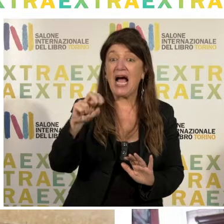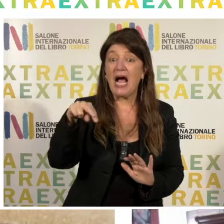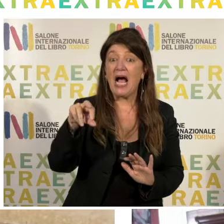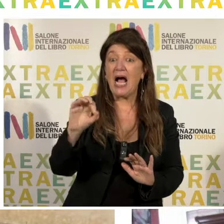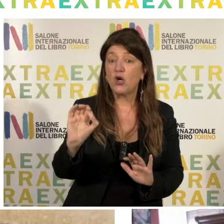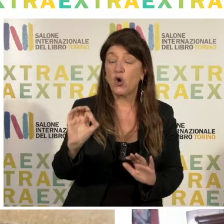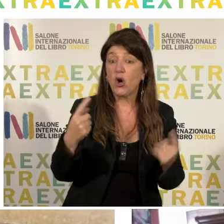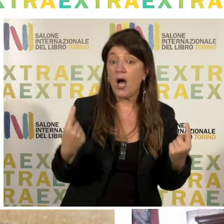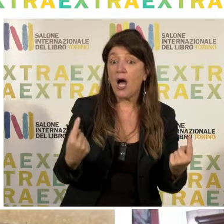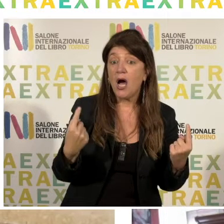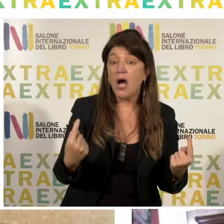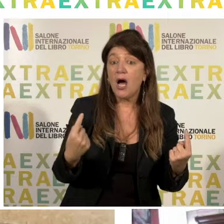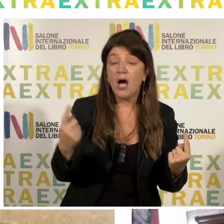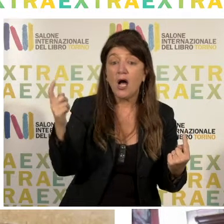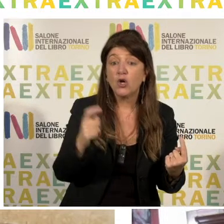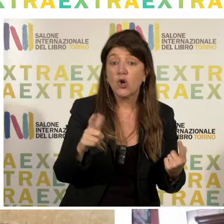Allora